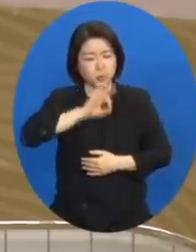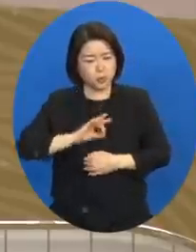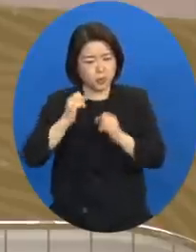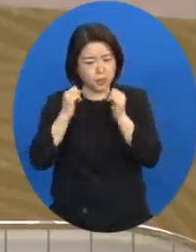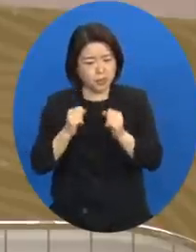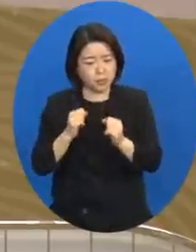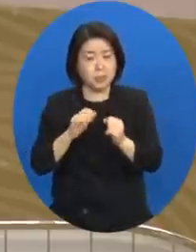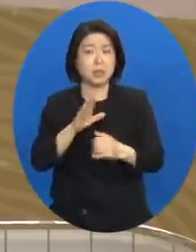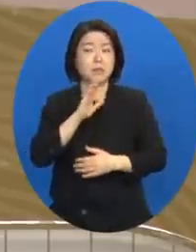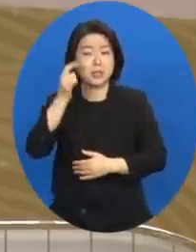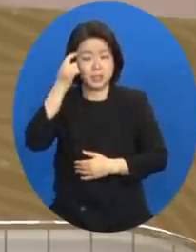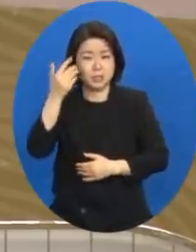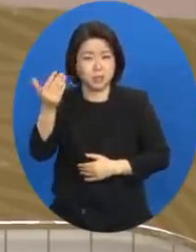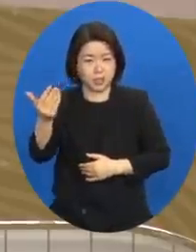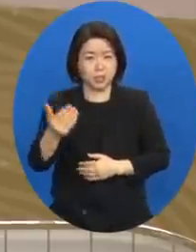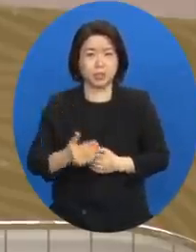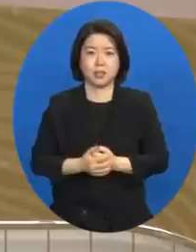존재였나요?